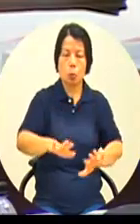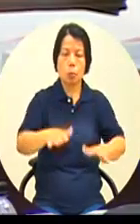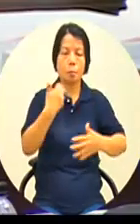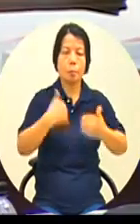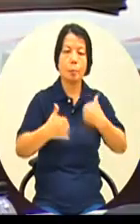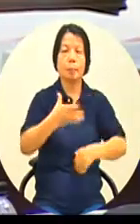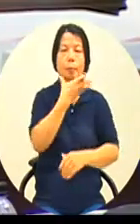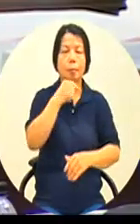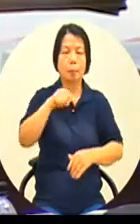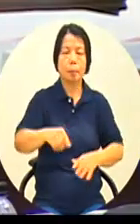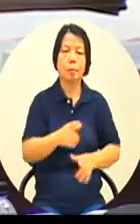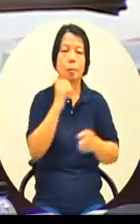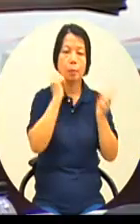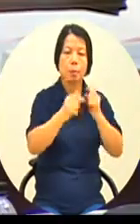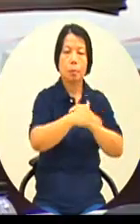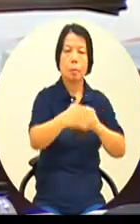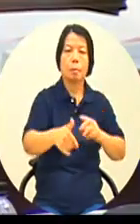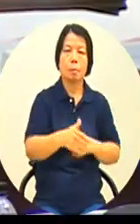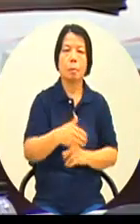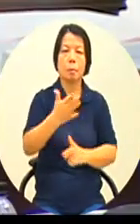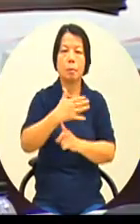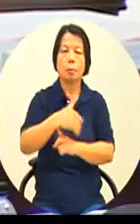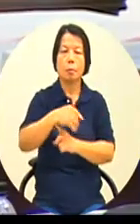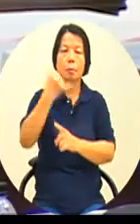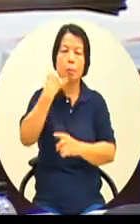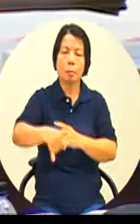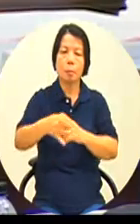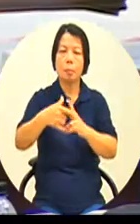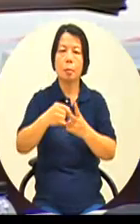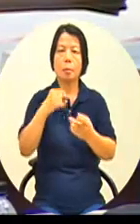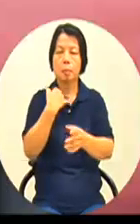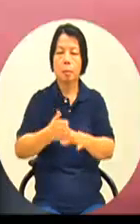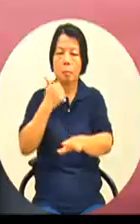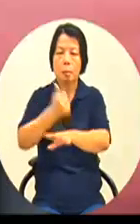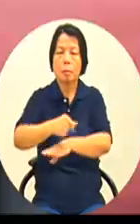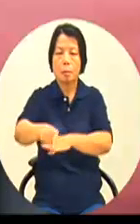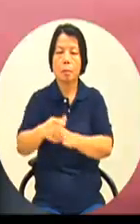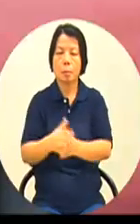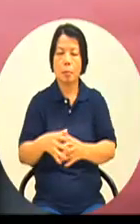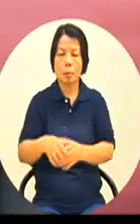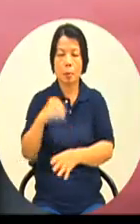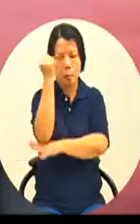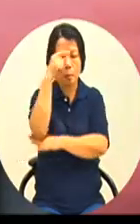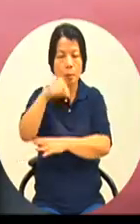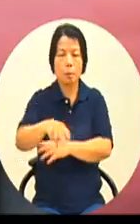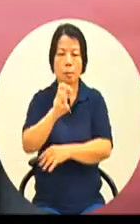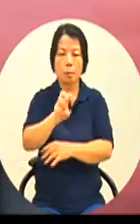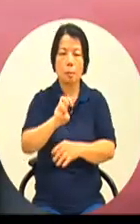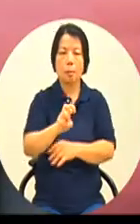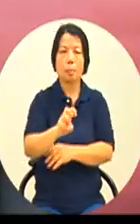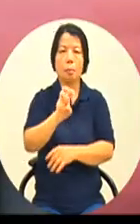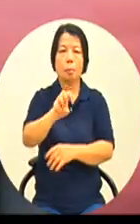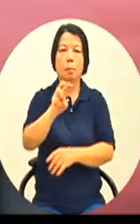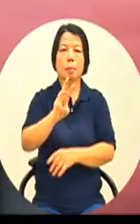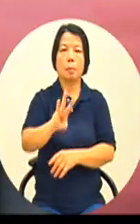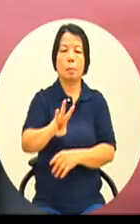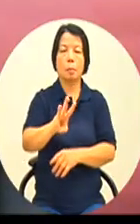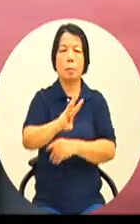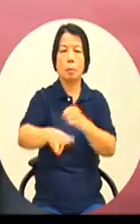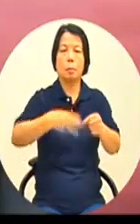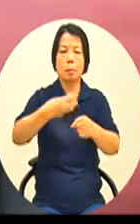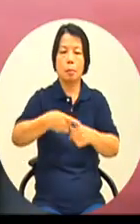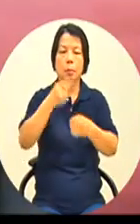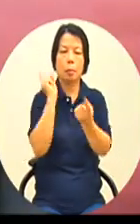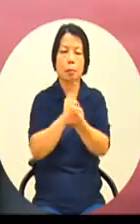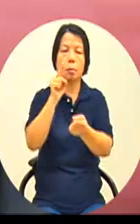鼓山盐城旗津能够成为民意代表，能够在这里落居了33年，我对这个地方是非